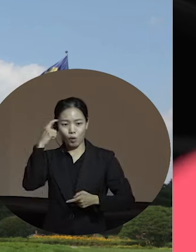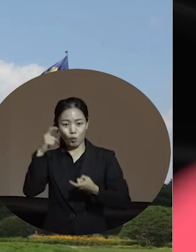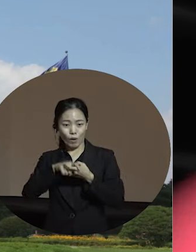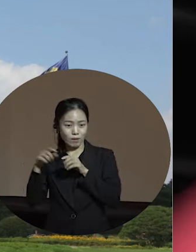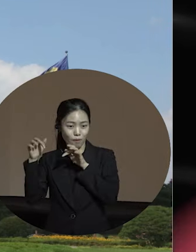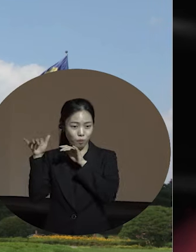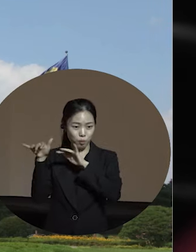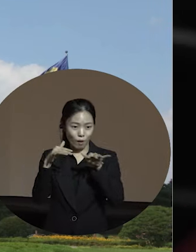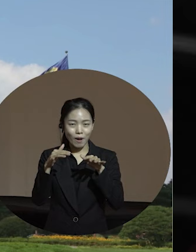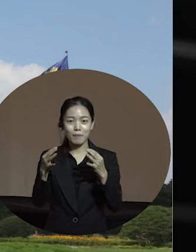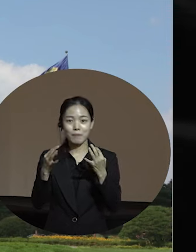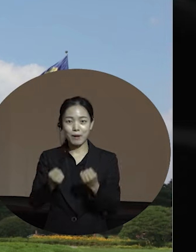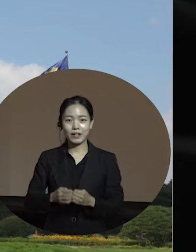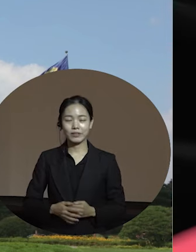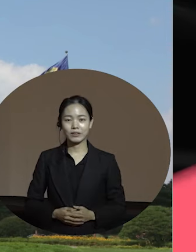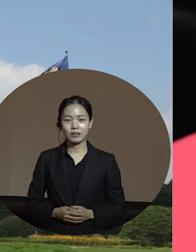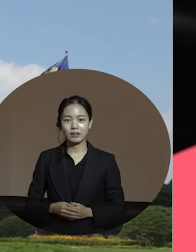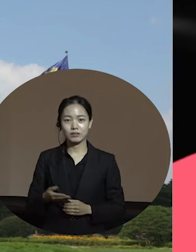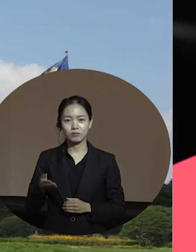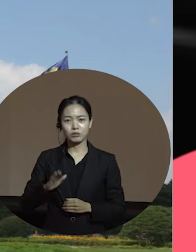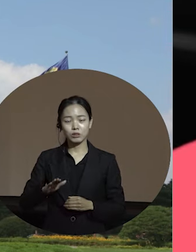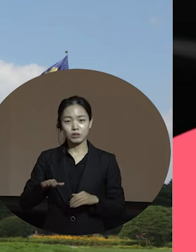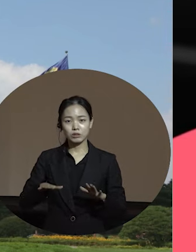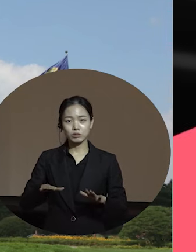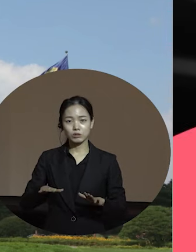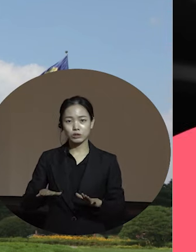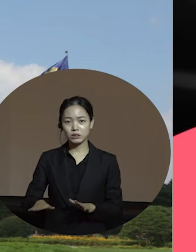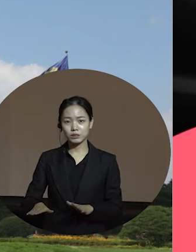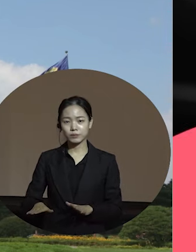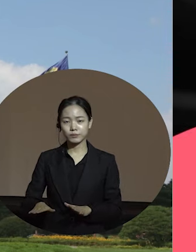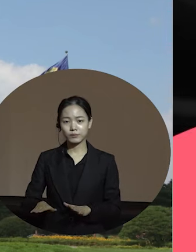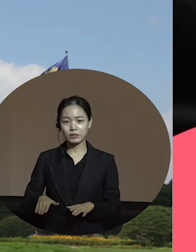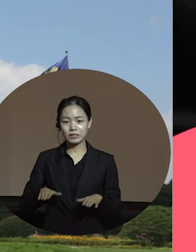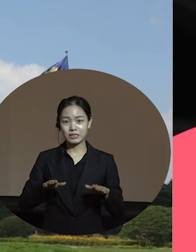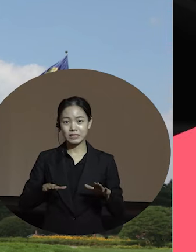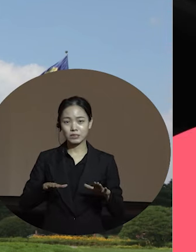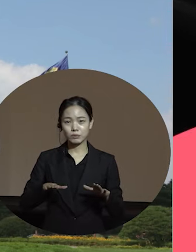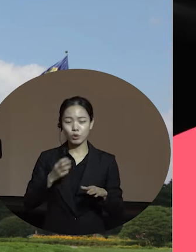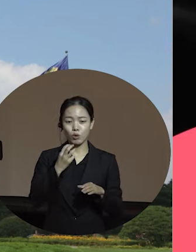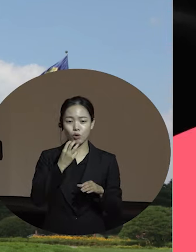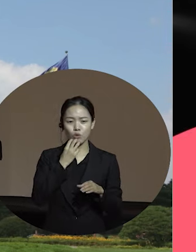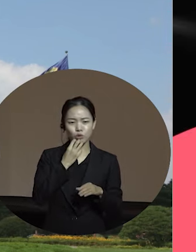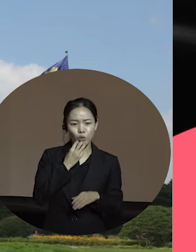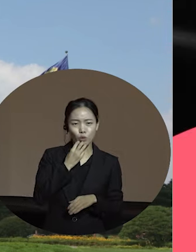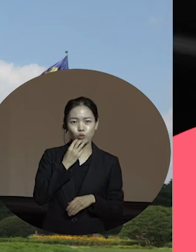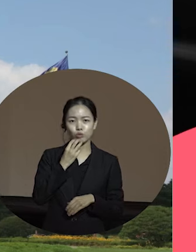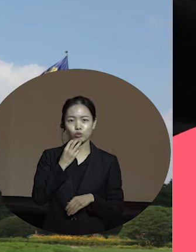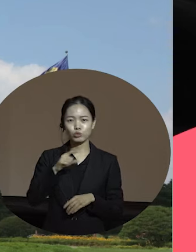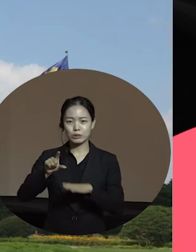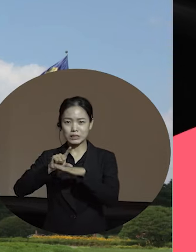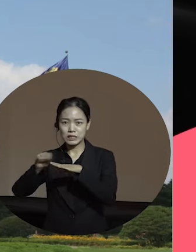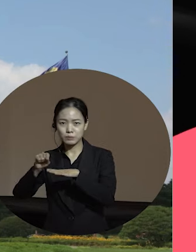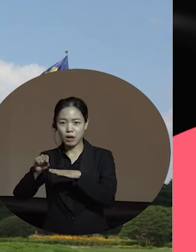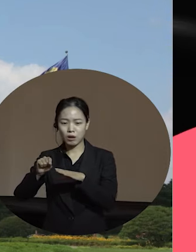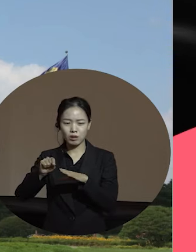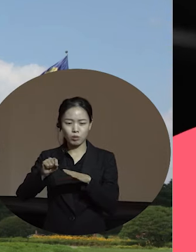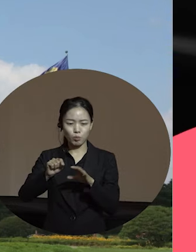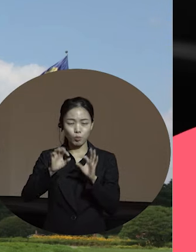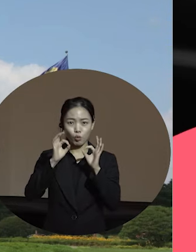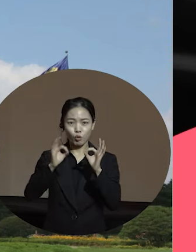불구하고 우리나라 문화예술교육 향유 기회는 수도권과 비수도권, 도시와 농촌 지역 간의